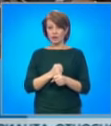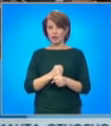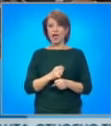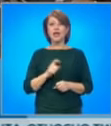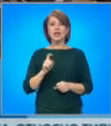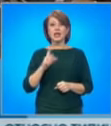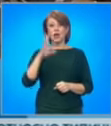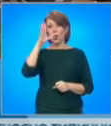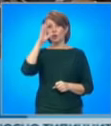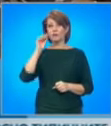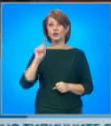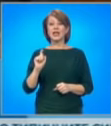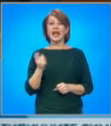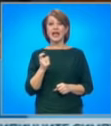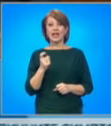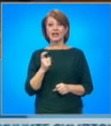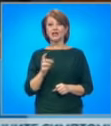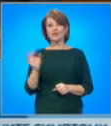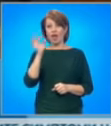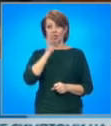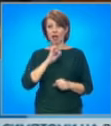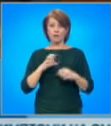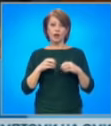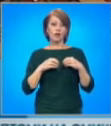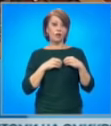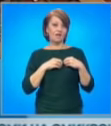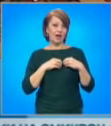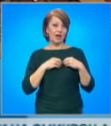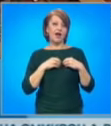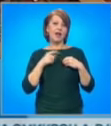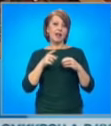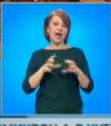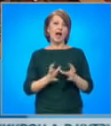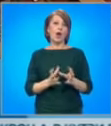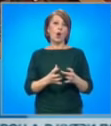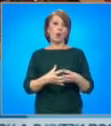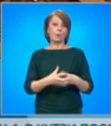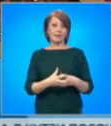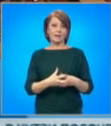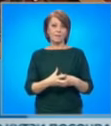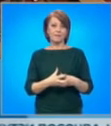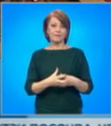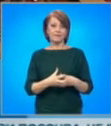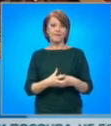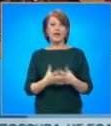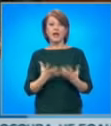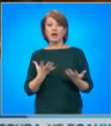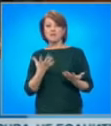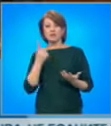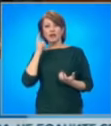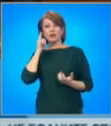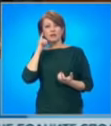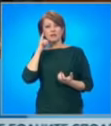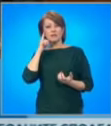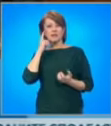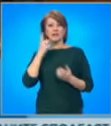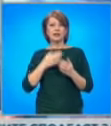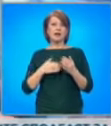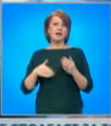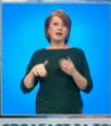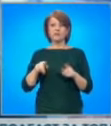Гешев вече няма доверието на парламентарната група. С други думи, както и мисля, че има по-голямата част